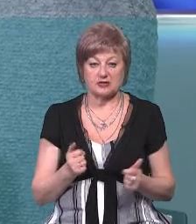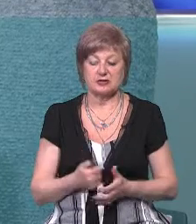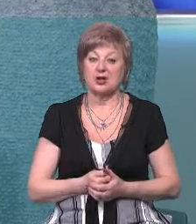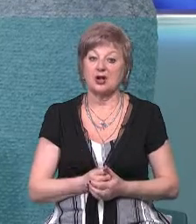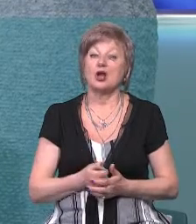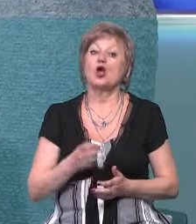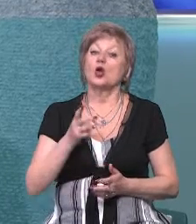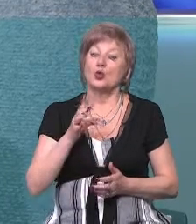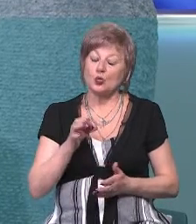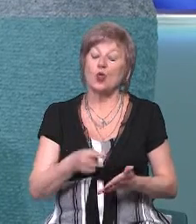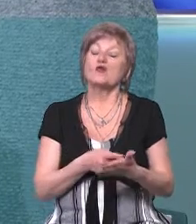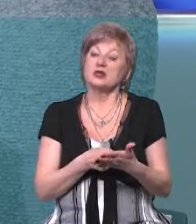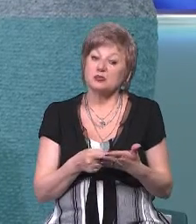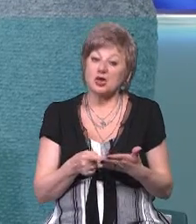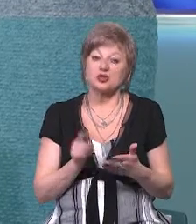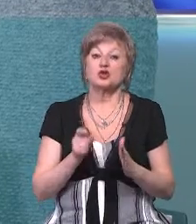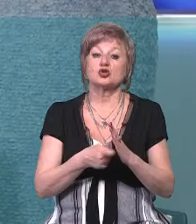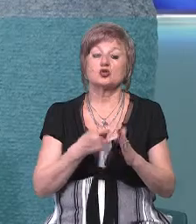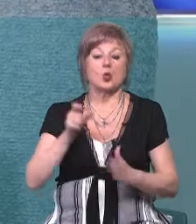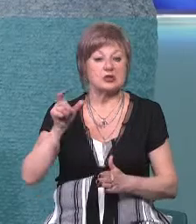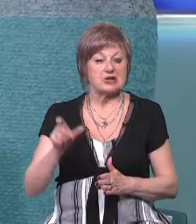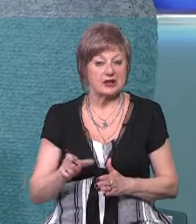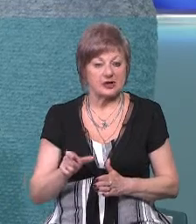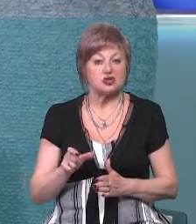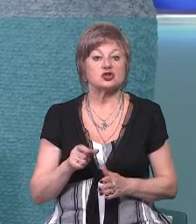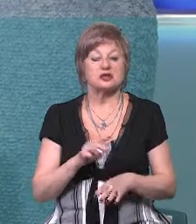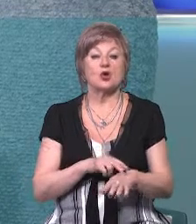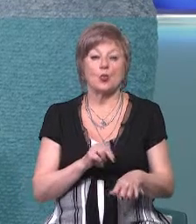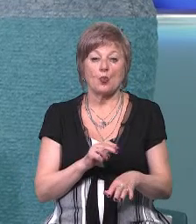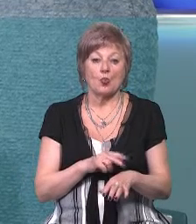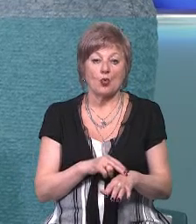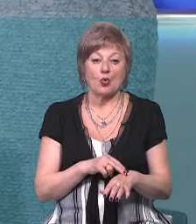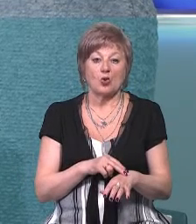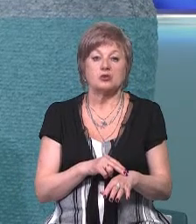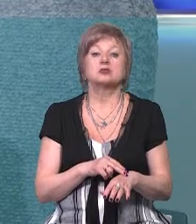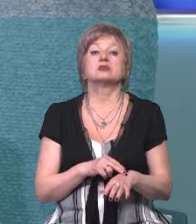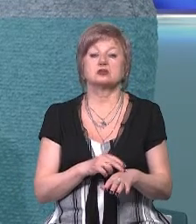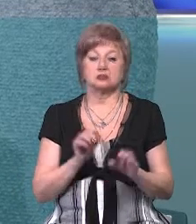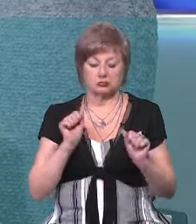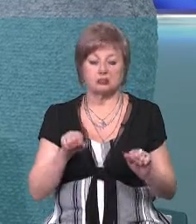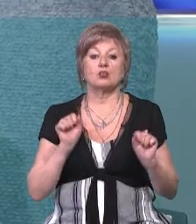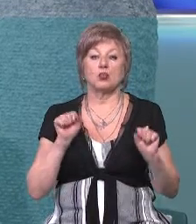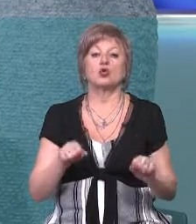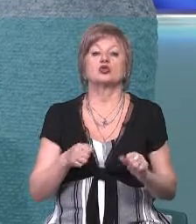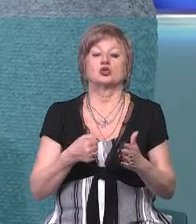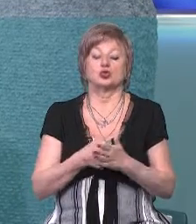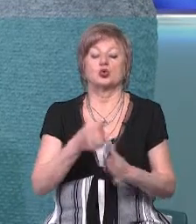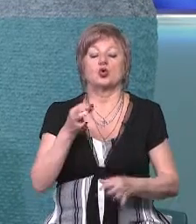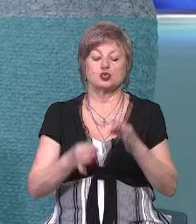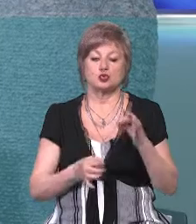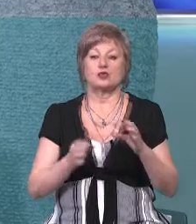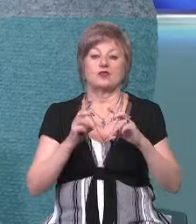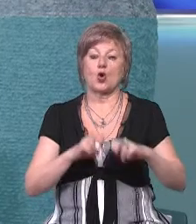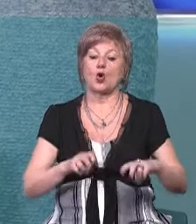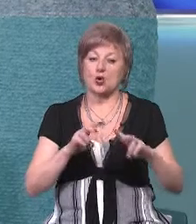підстав. Але зазначено, що слідчому Олександрівського відділення поліції вказано активізувати проведення досудового розслідування